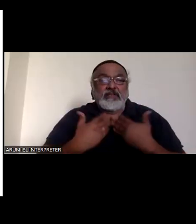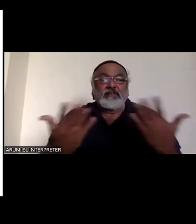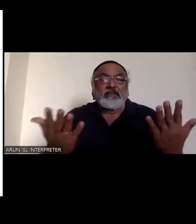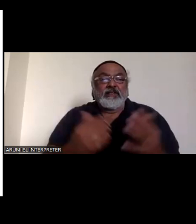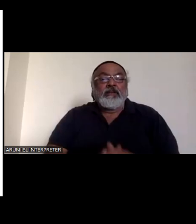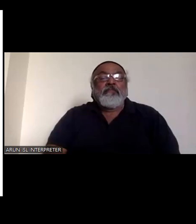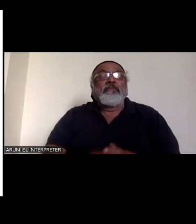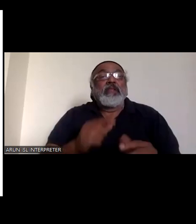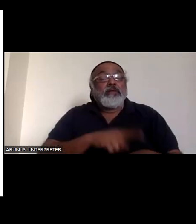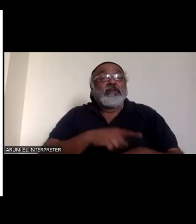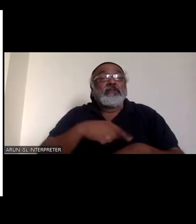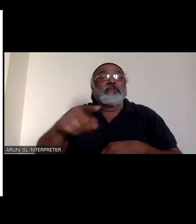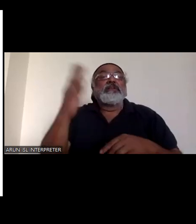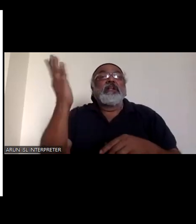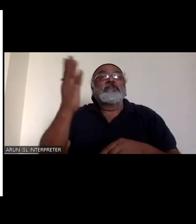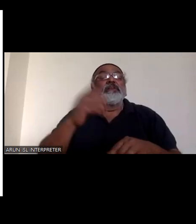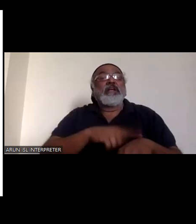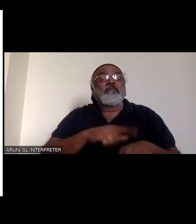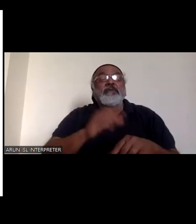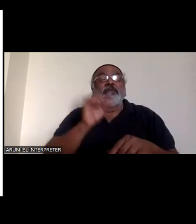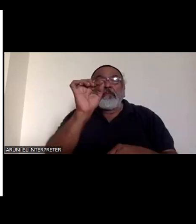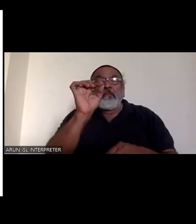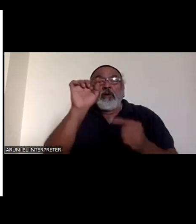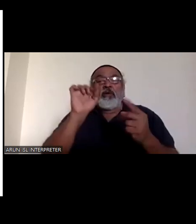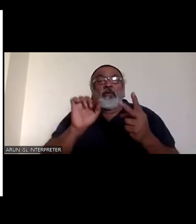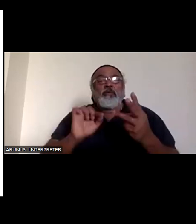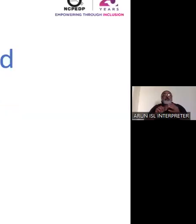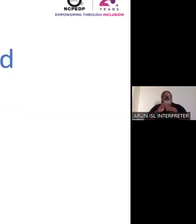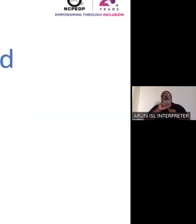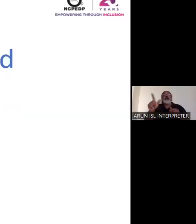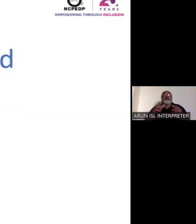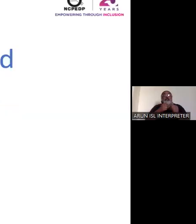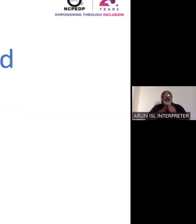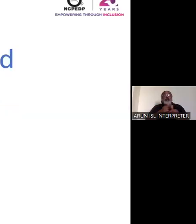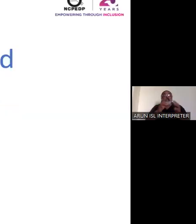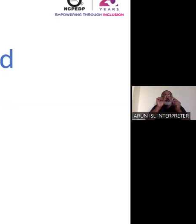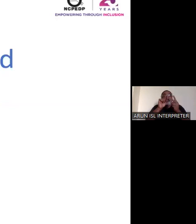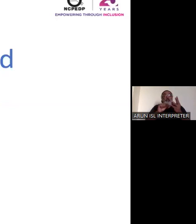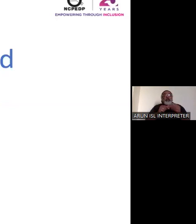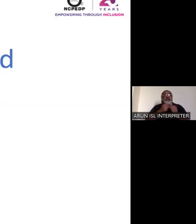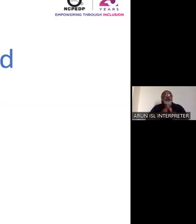ड्यूरिंग दिस सेशन देयर आर फ्यू गाइडलाइंस दैट आई वुड एक्सपेक्ट ऑल ऑफ यू टू फॉलो।